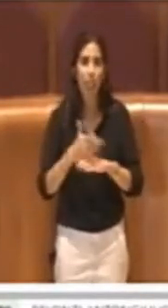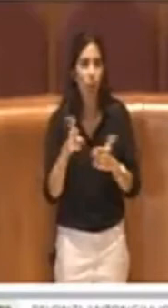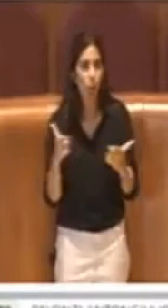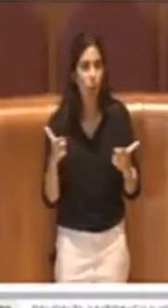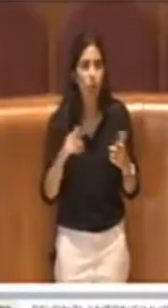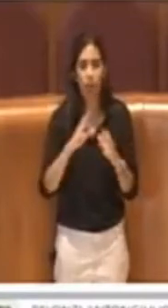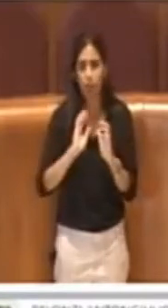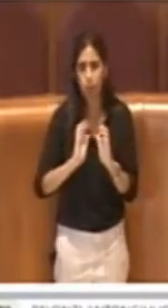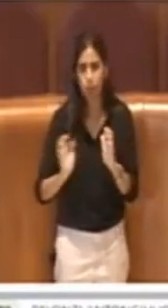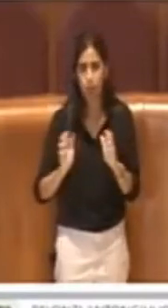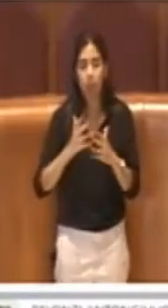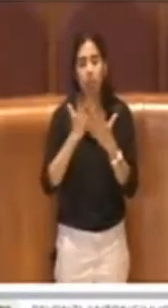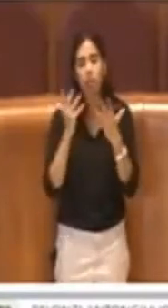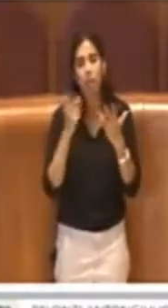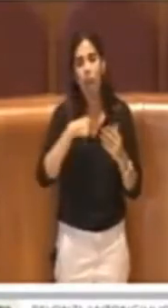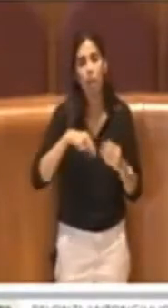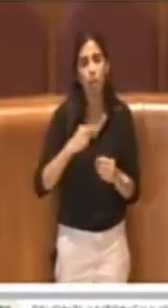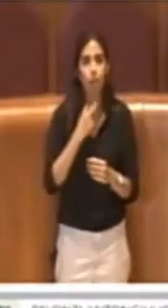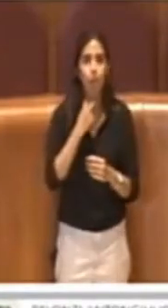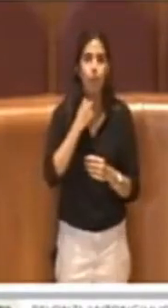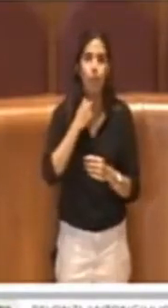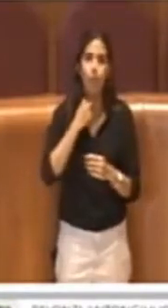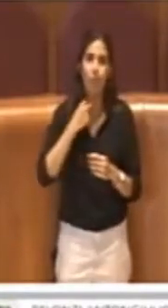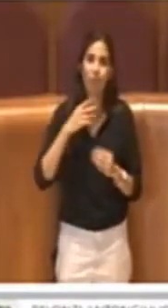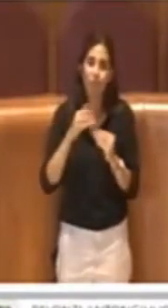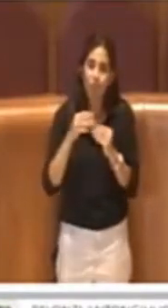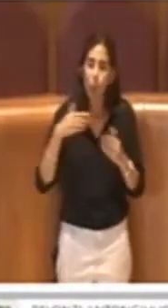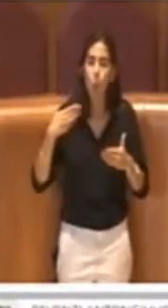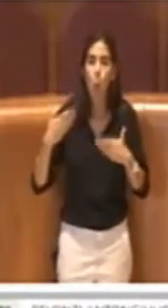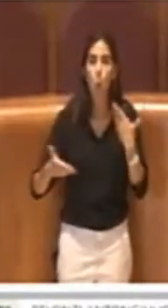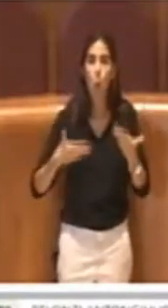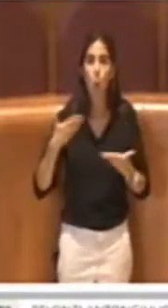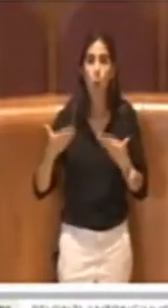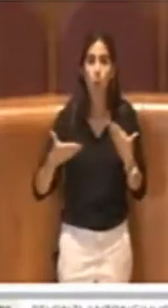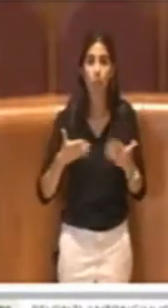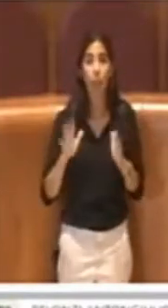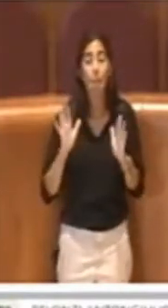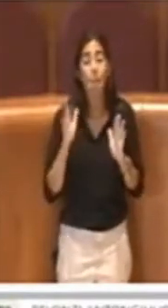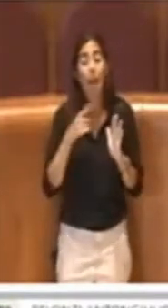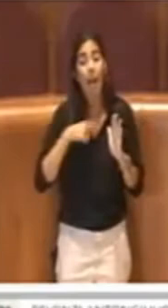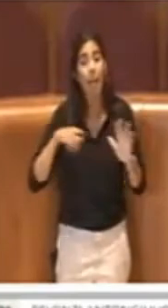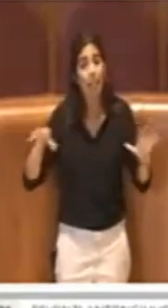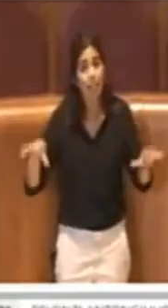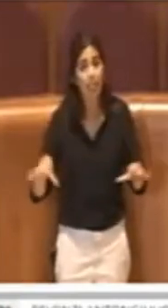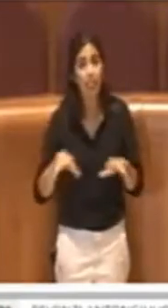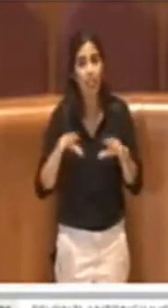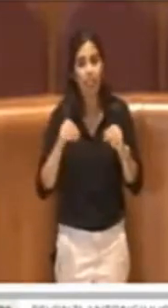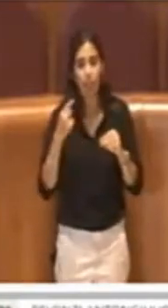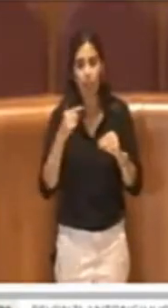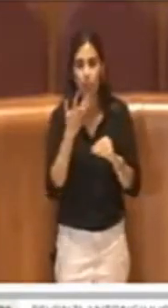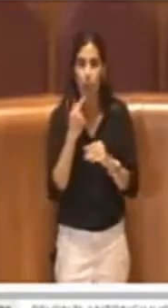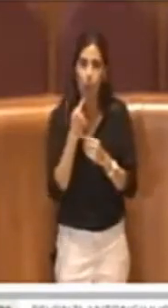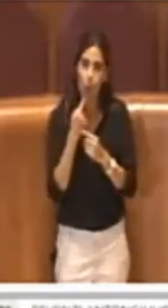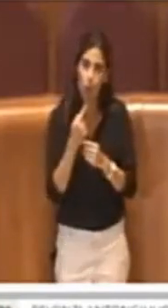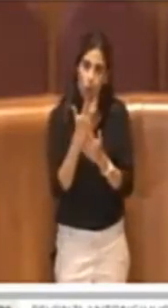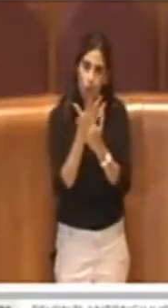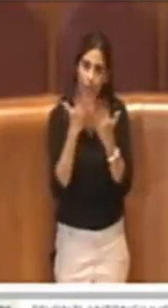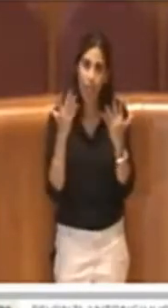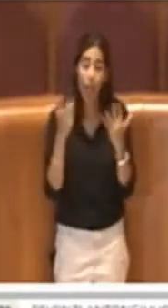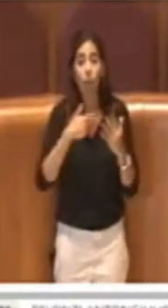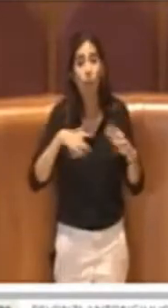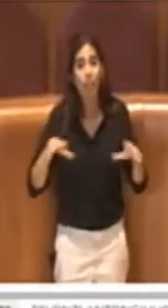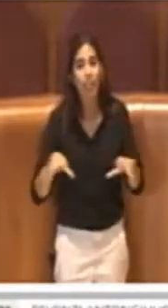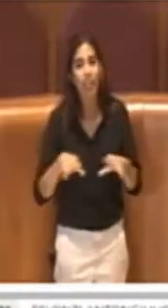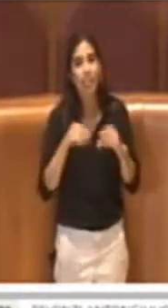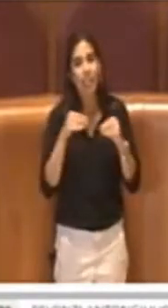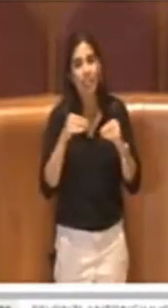noi siamo dovuti correre all'urgente, ma abbiamo iniziato, e questo lo voglio dire, con il fotovoltaico, perché magari è